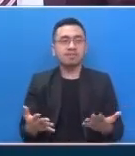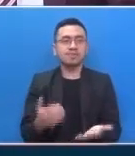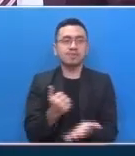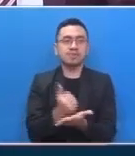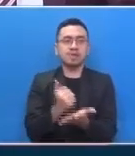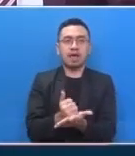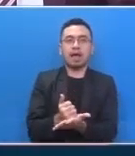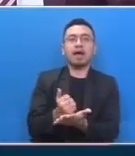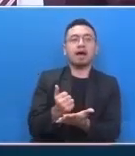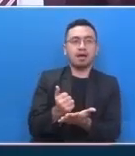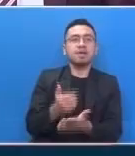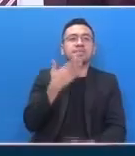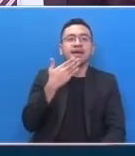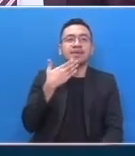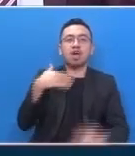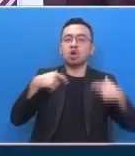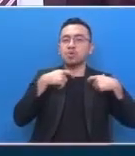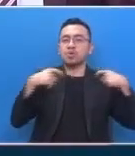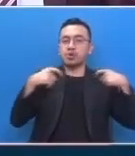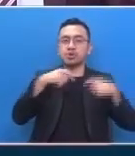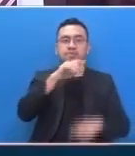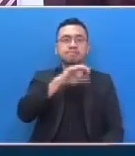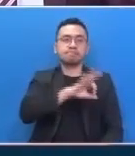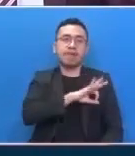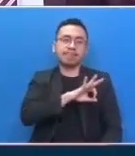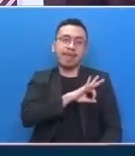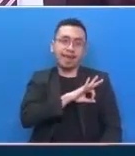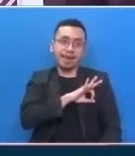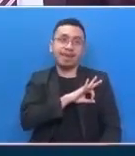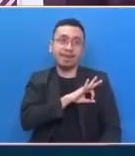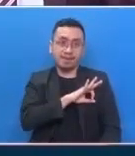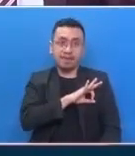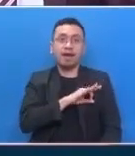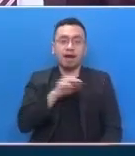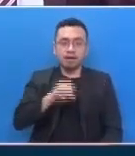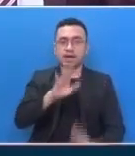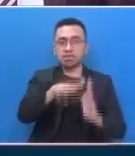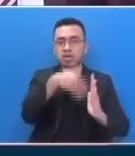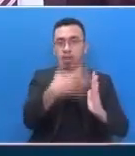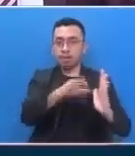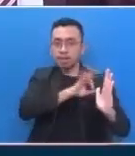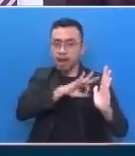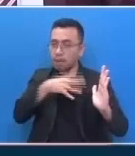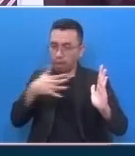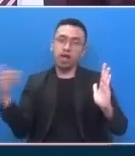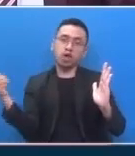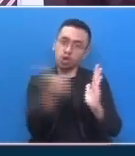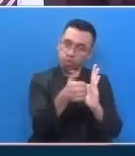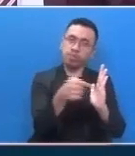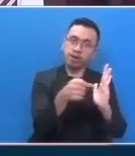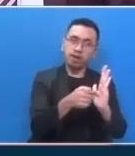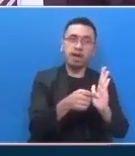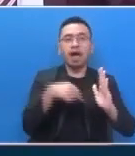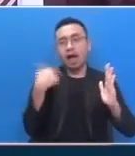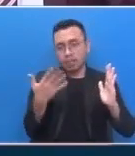karena biasanya kalau pertemuan guberur dengan Presiden mengikuti agenda dari ee presiden di daerah tertentu misalnya atau